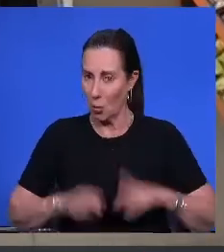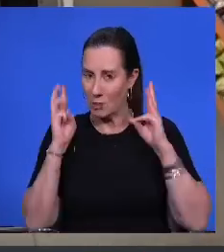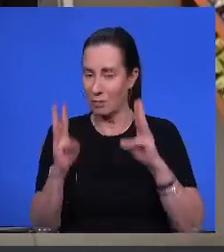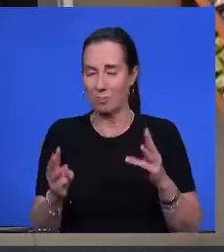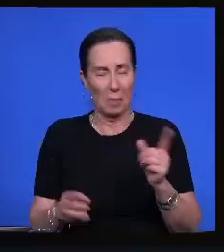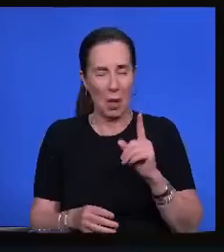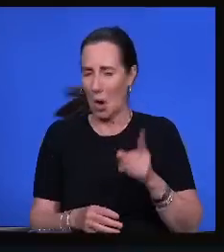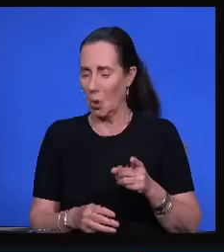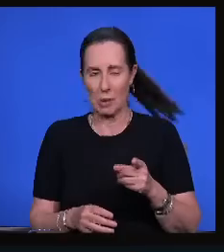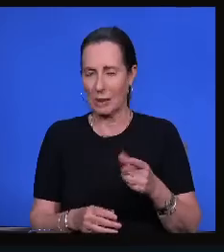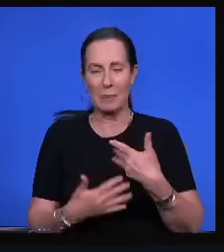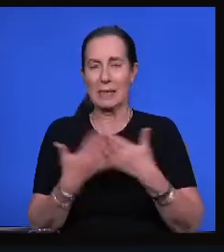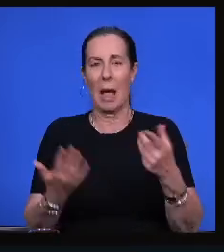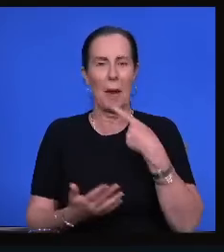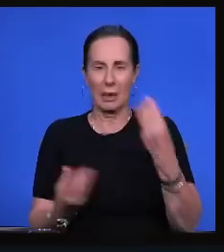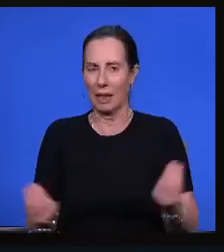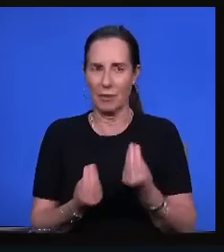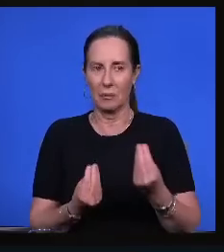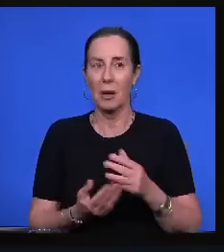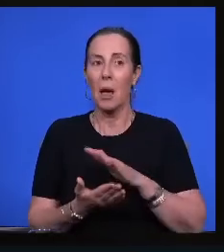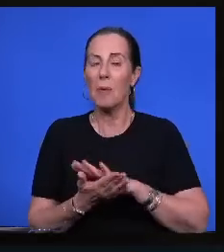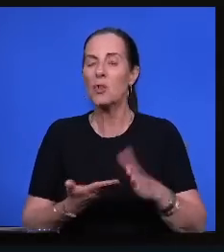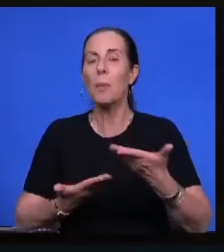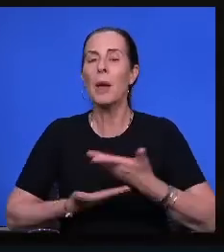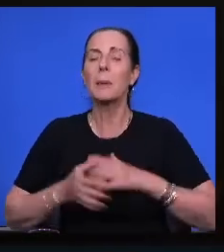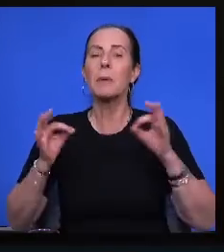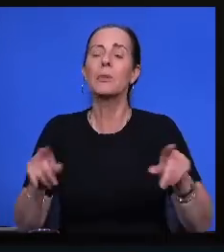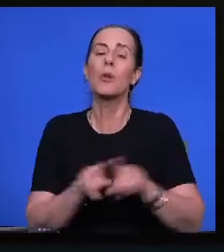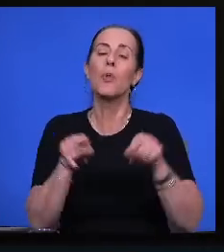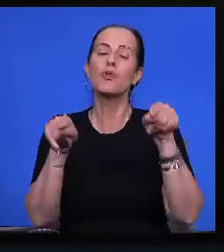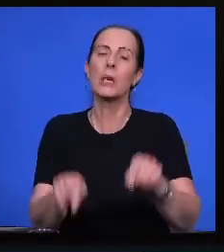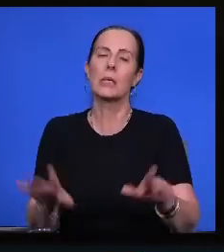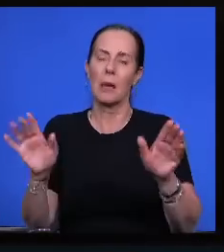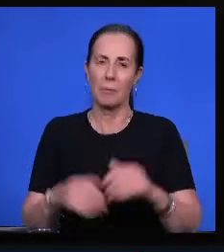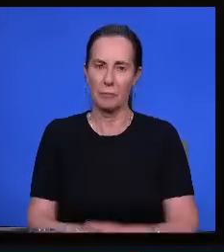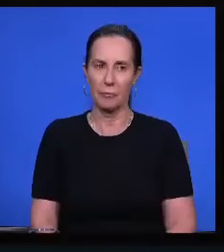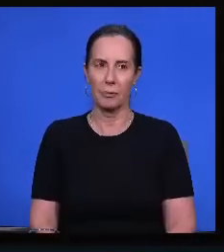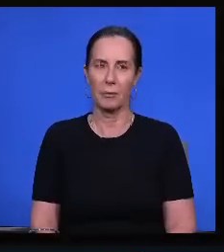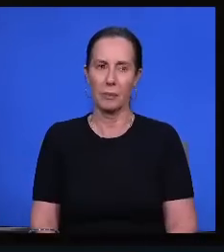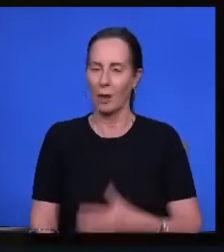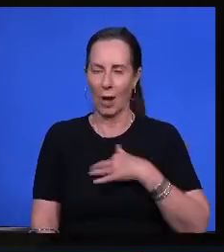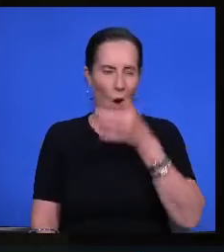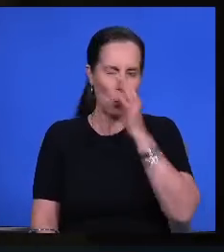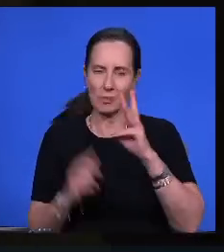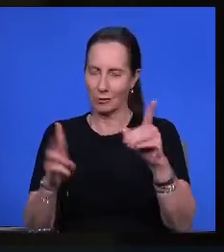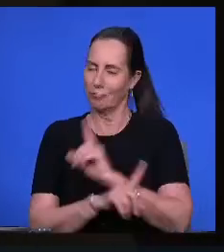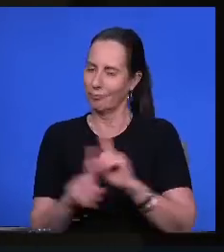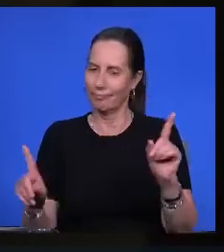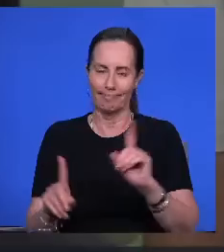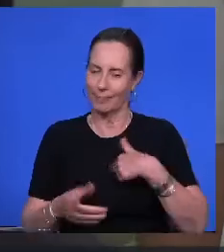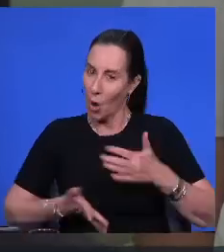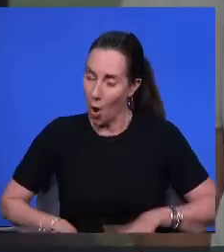של המציאות. הם פשוט מקבלים אותה בדיוק כפי שהיא. לא, לא נעזוב את שדרות, עיר מולדתנו. עיר